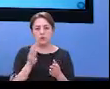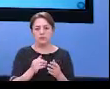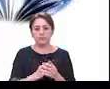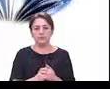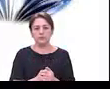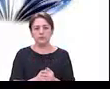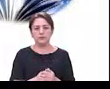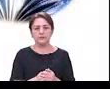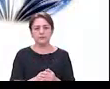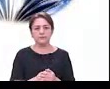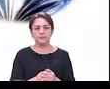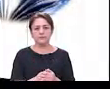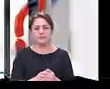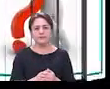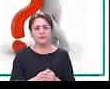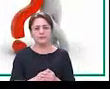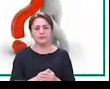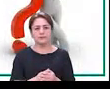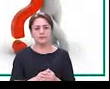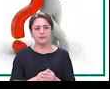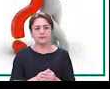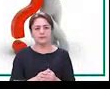olamiz.